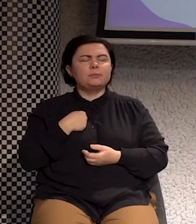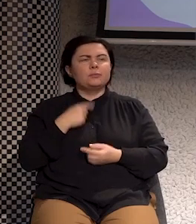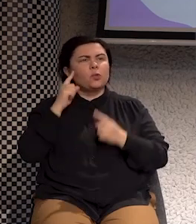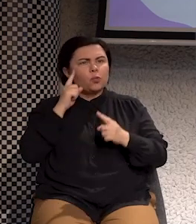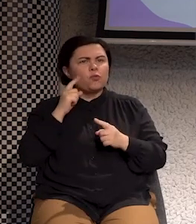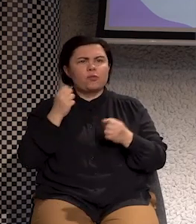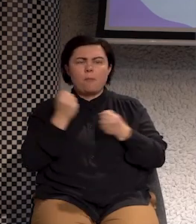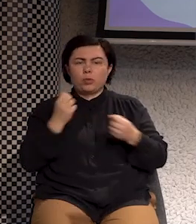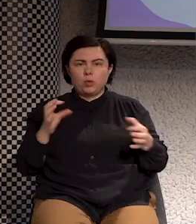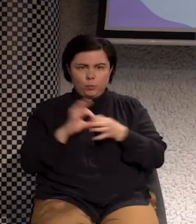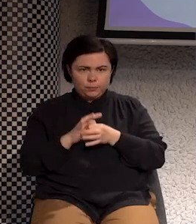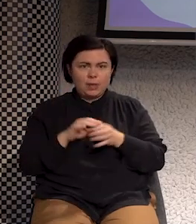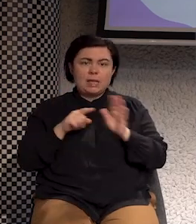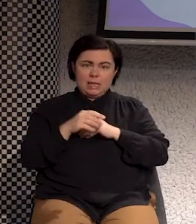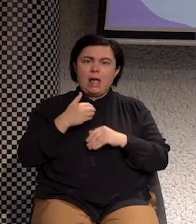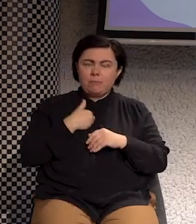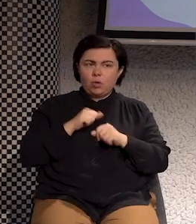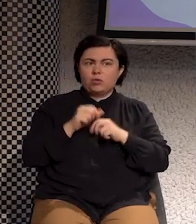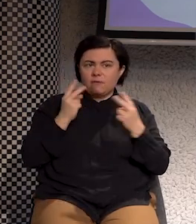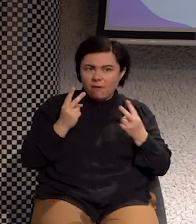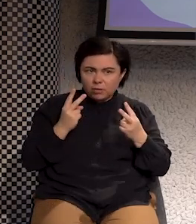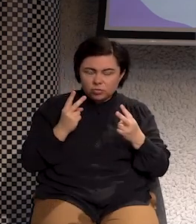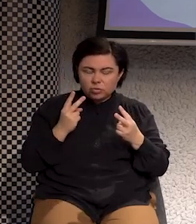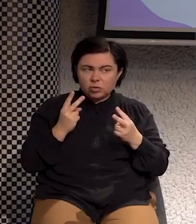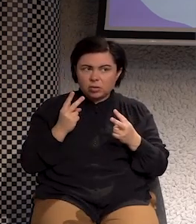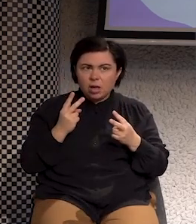się bardzo mocno łączy, to znaczy i dla mnie to jest ważne, ale